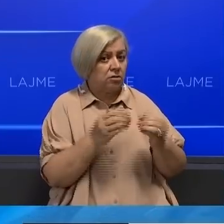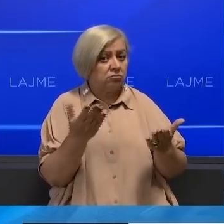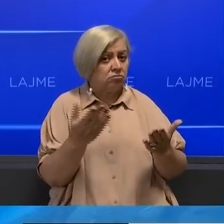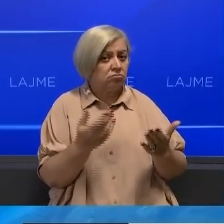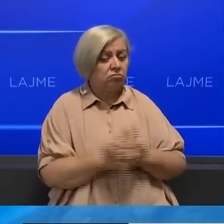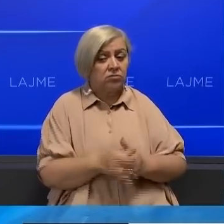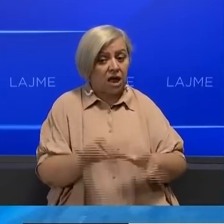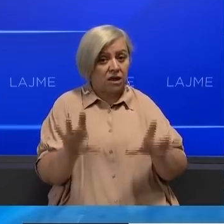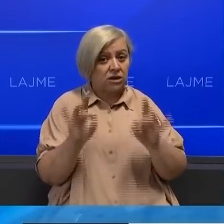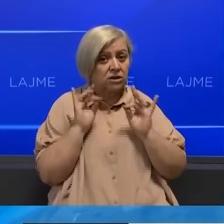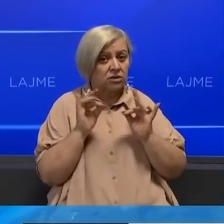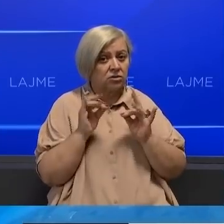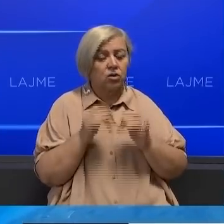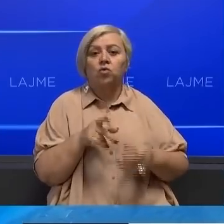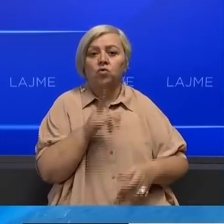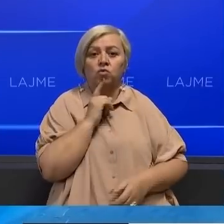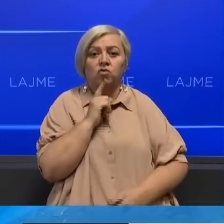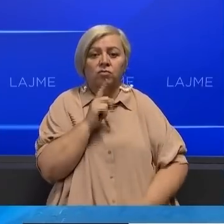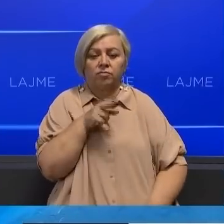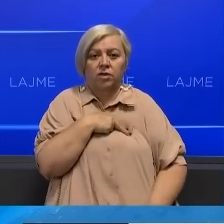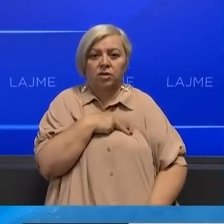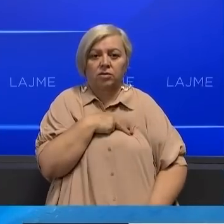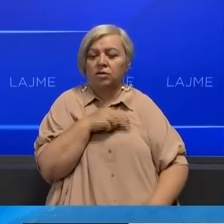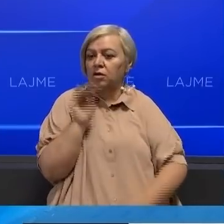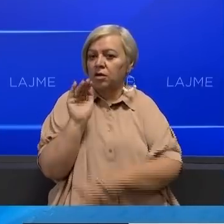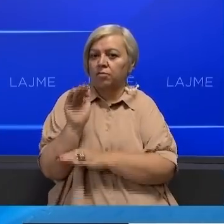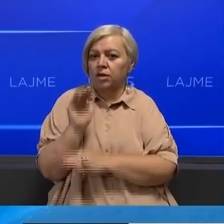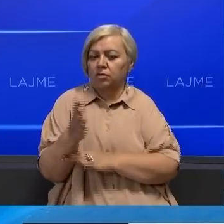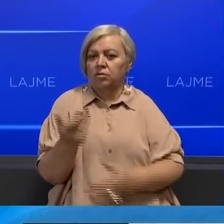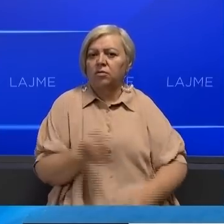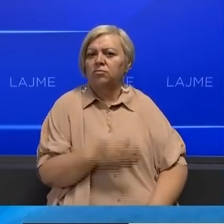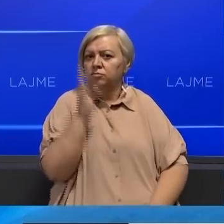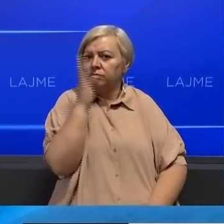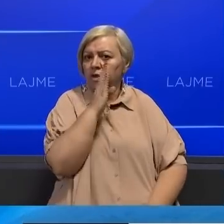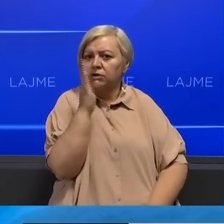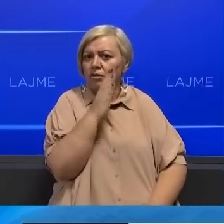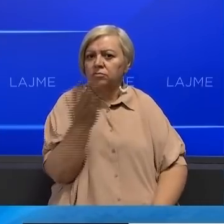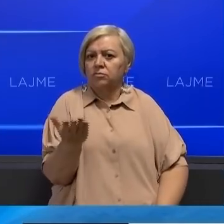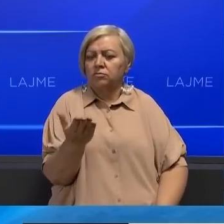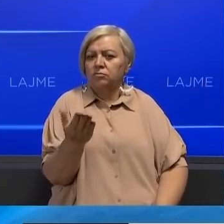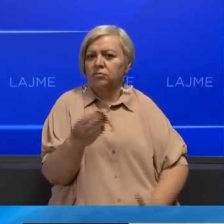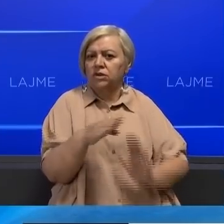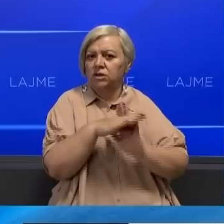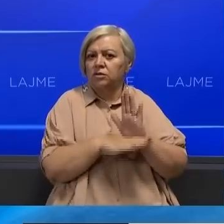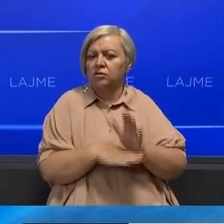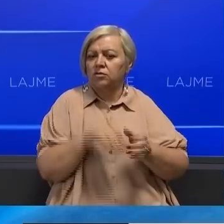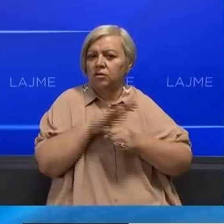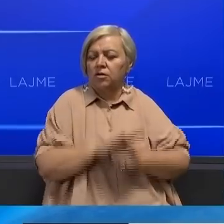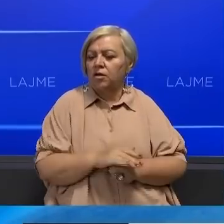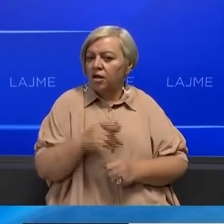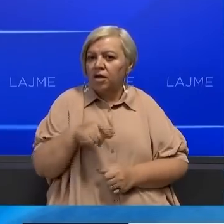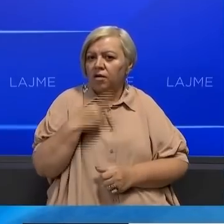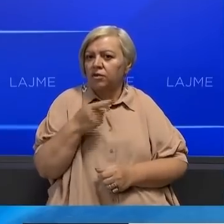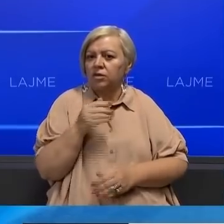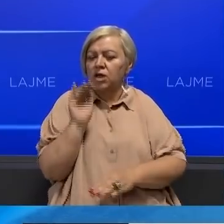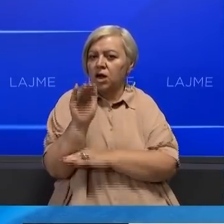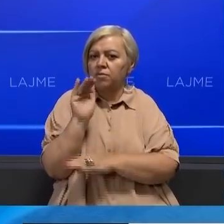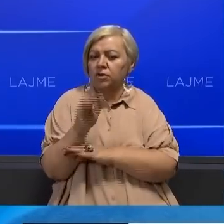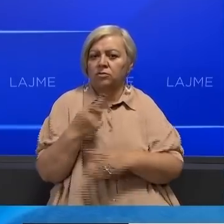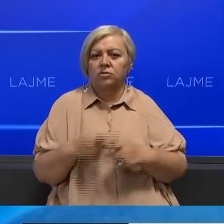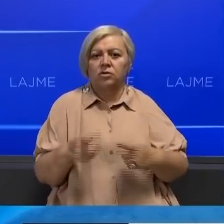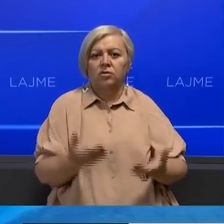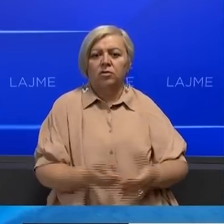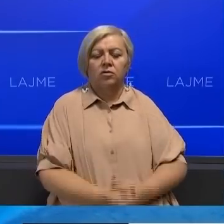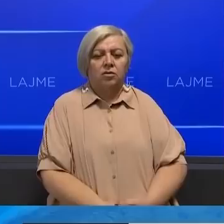nxjerr dikë përgjegjës ky raport për këto përgjime të paligjshme? A flitet në këtë raport për këtë çështje?